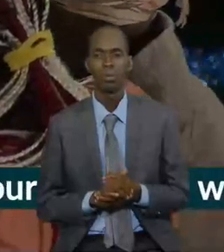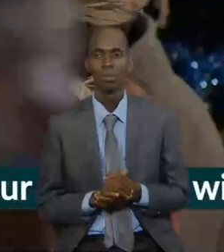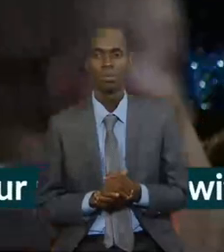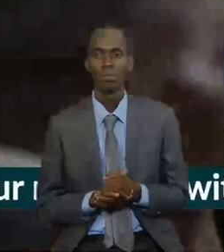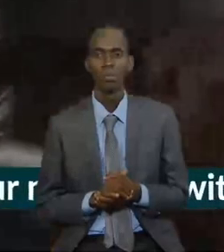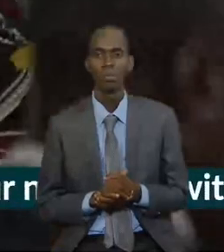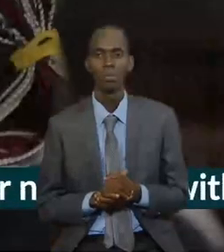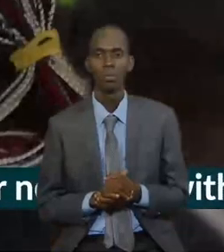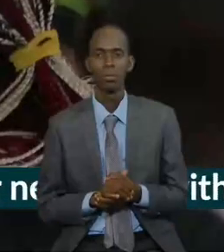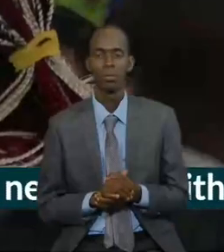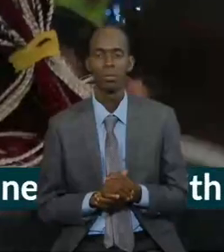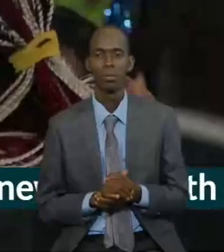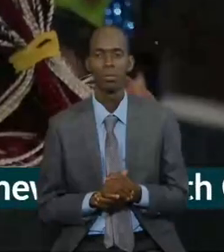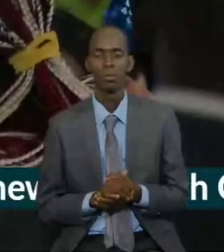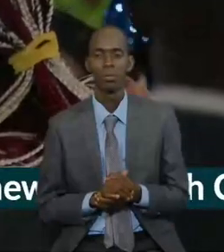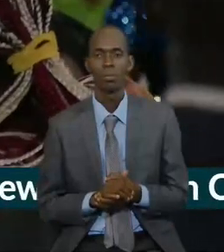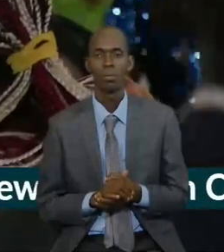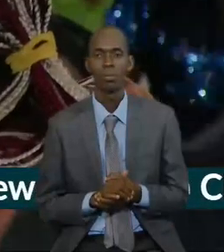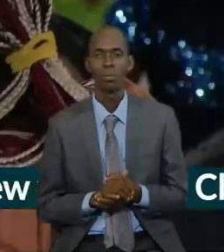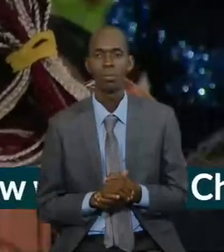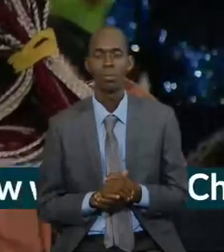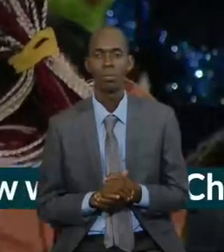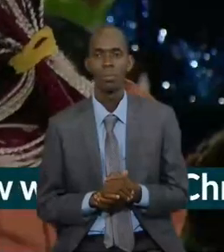qu'on va se changer